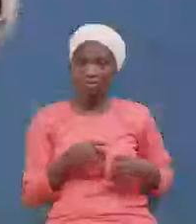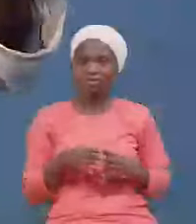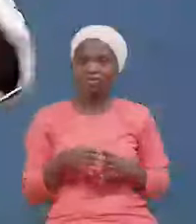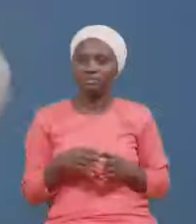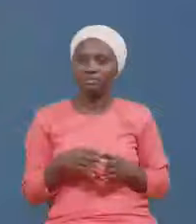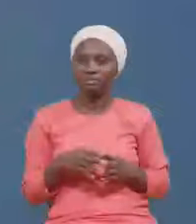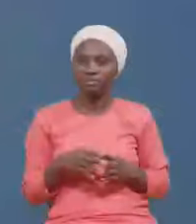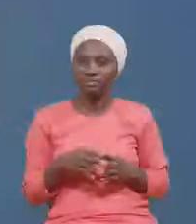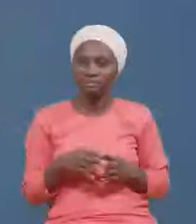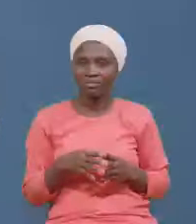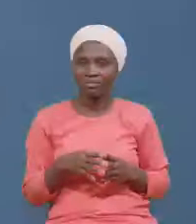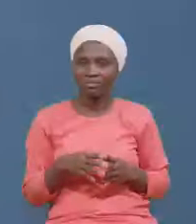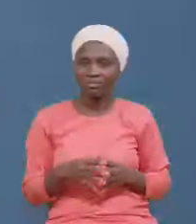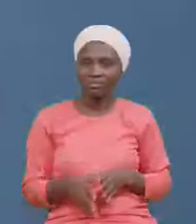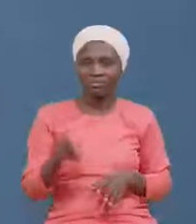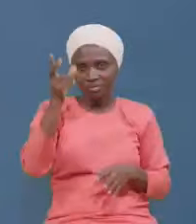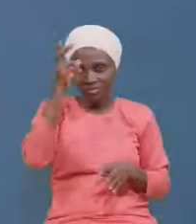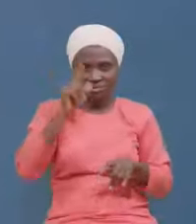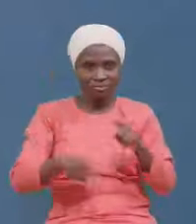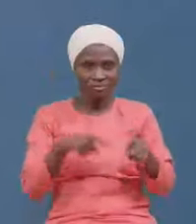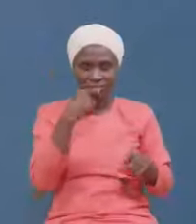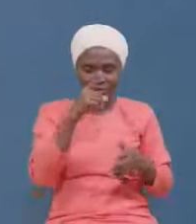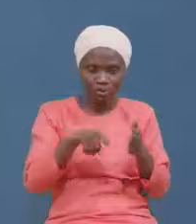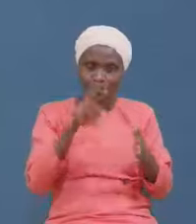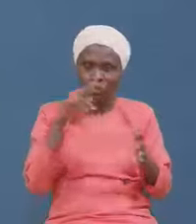cannot tell what you are thinking in your heart